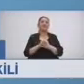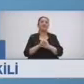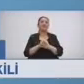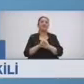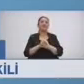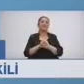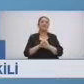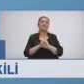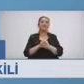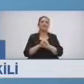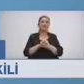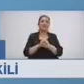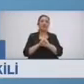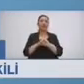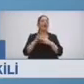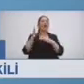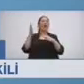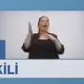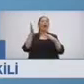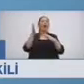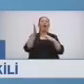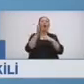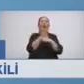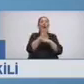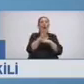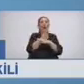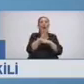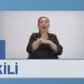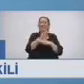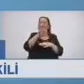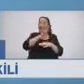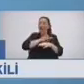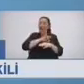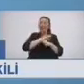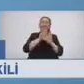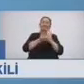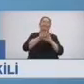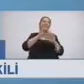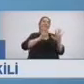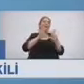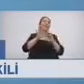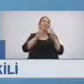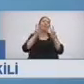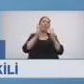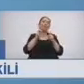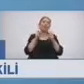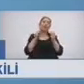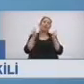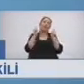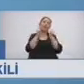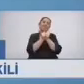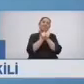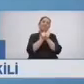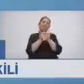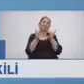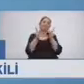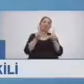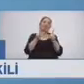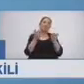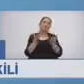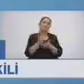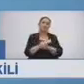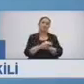ayrılıklarımızı törpüleyerek, ortak paylarımızı arttırarak bu deprem konusunda bir araya gelme zorunluluğumuzun olduğunu